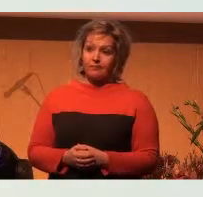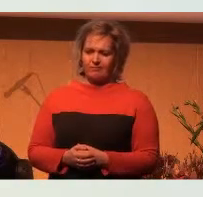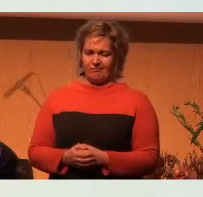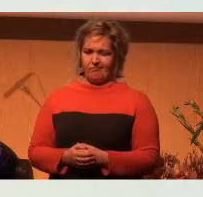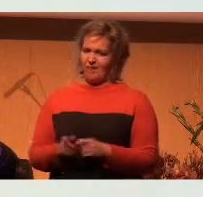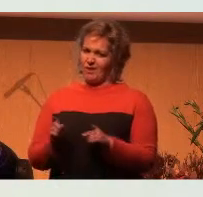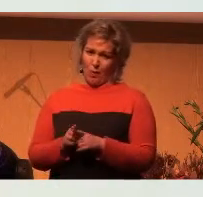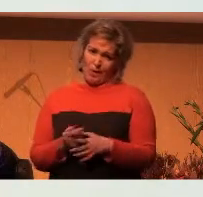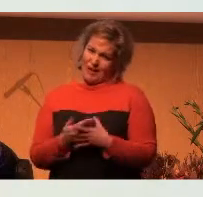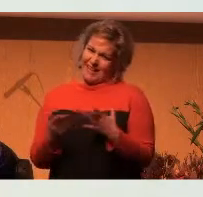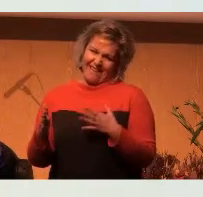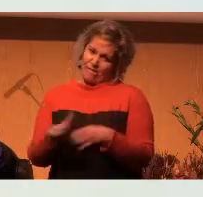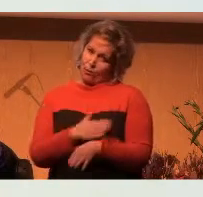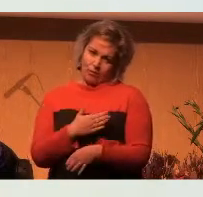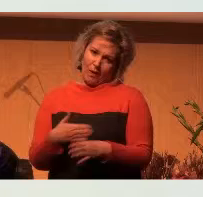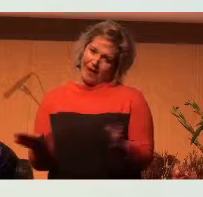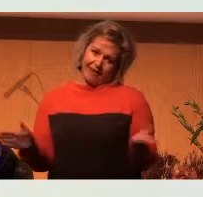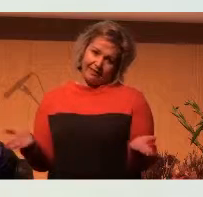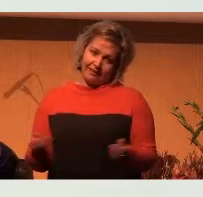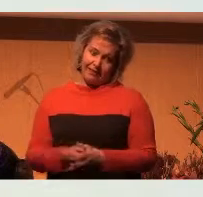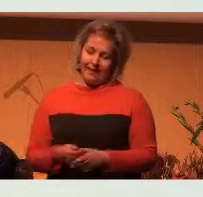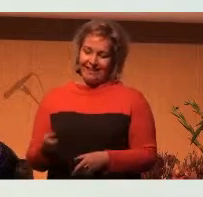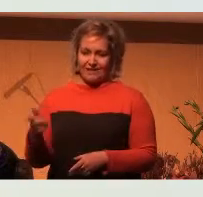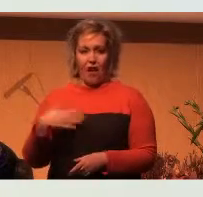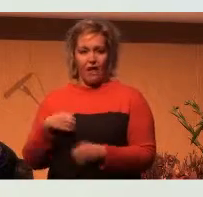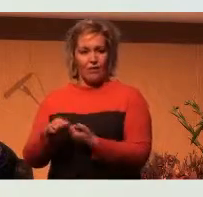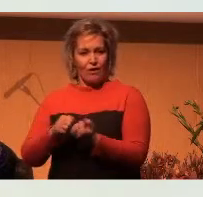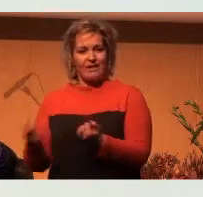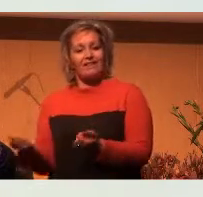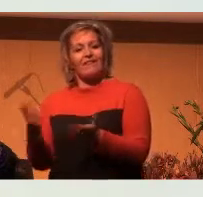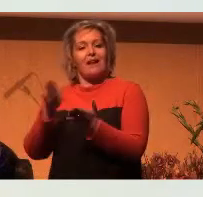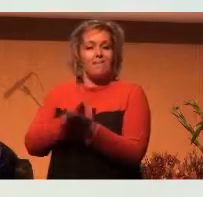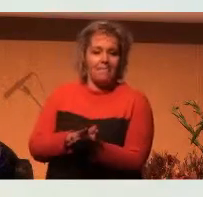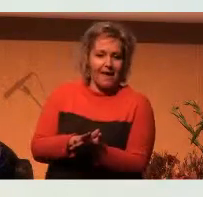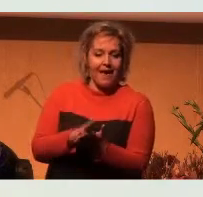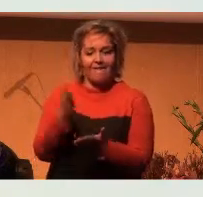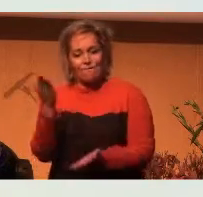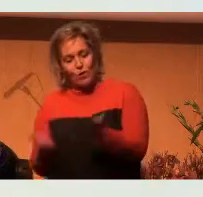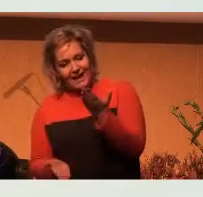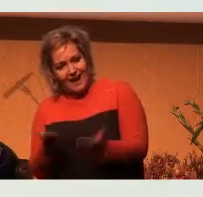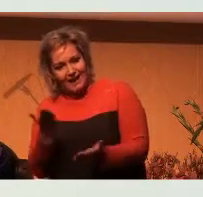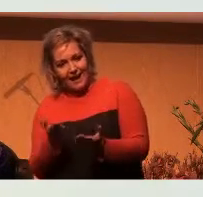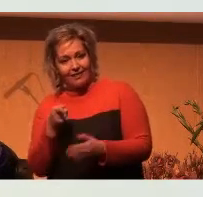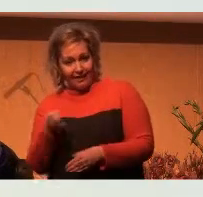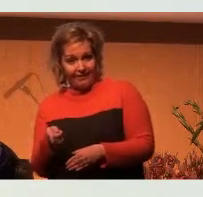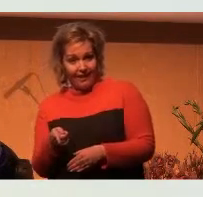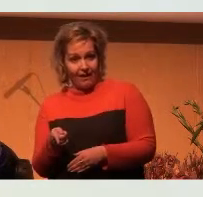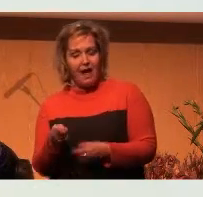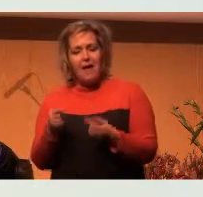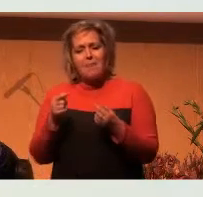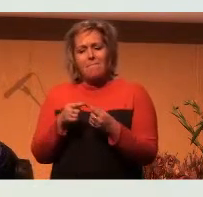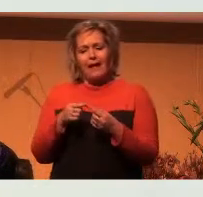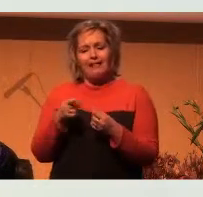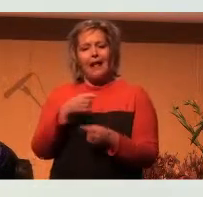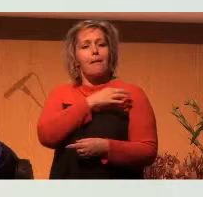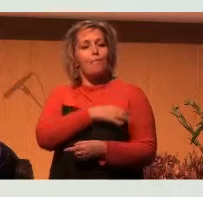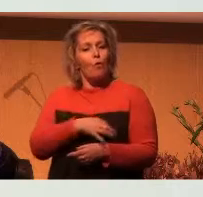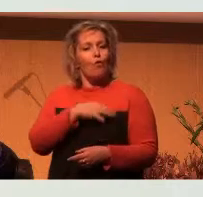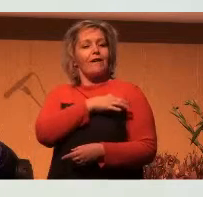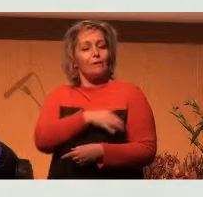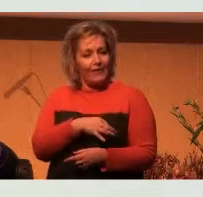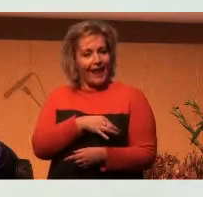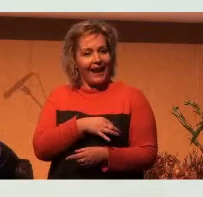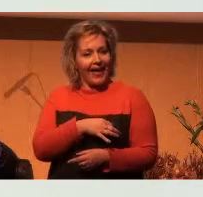Sånn det jo ikke fullt og helt. De skal naturligvis være med og vurdere dette, men den